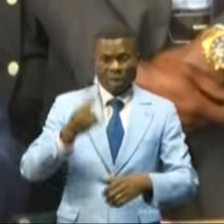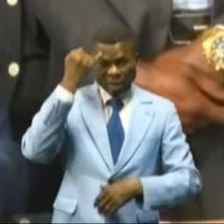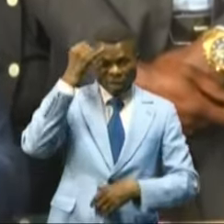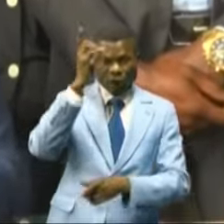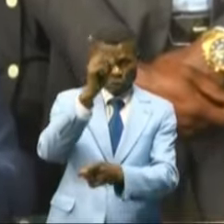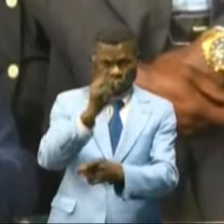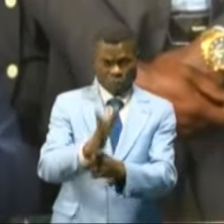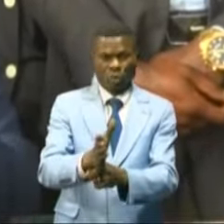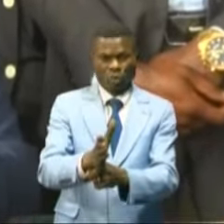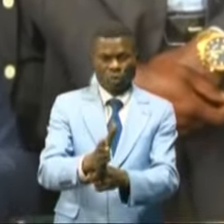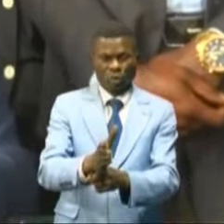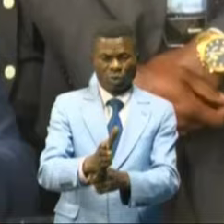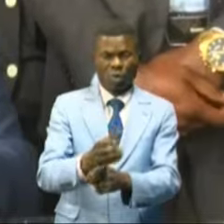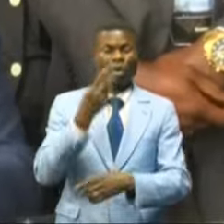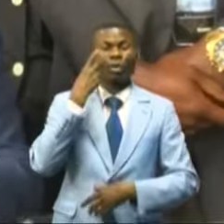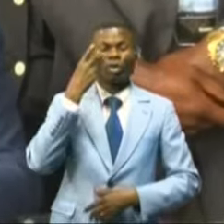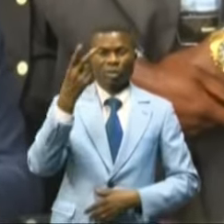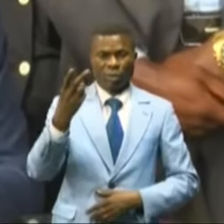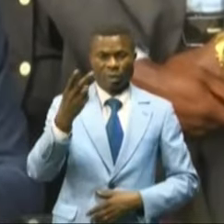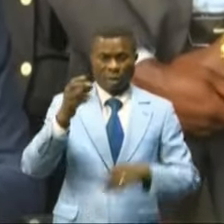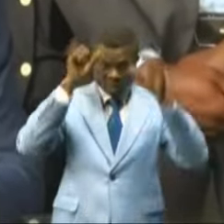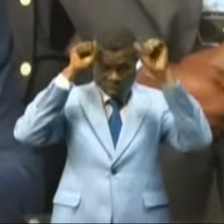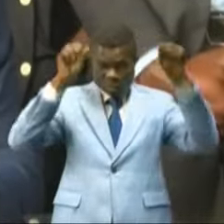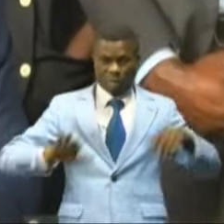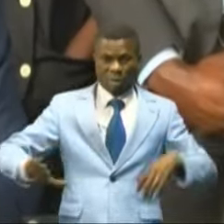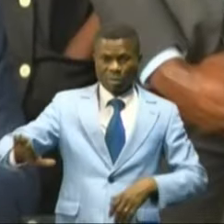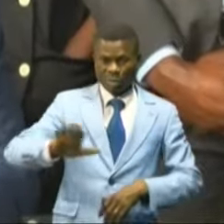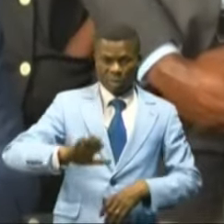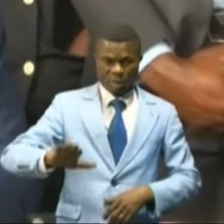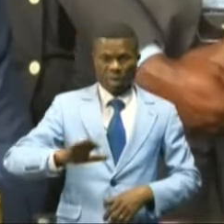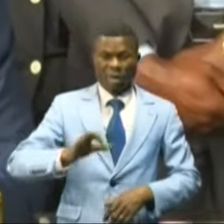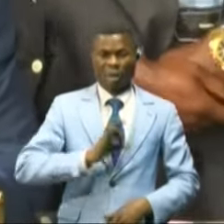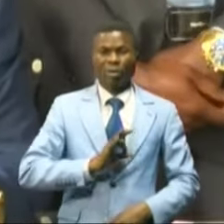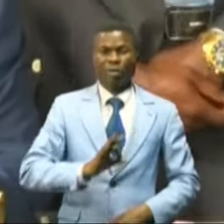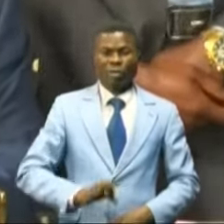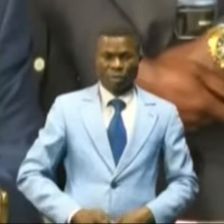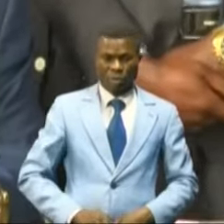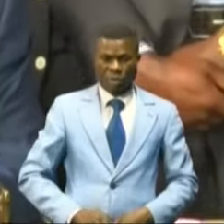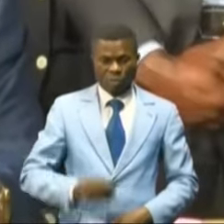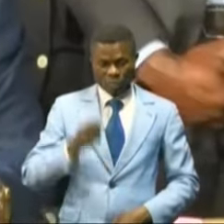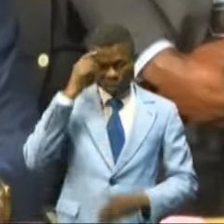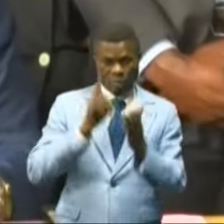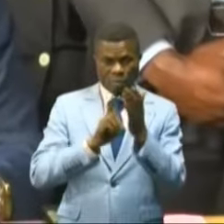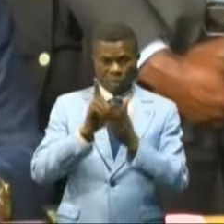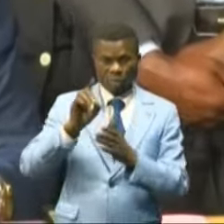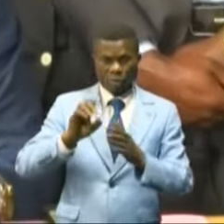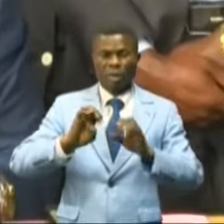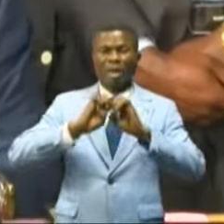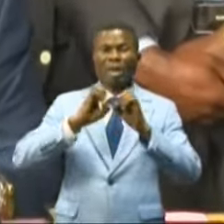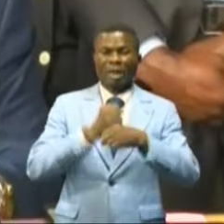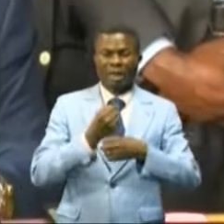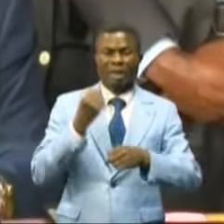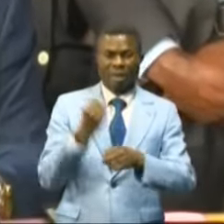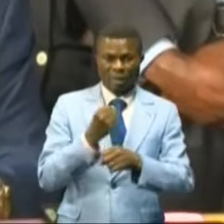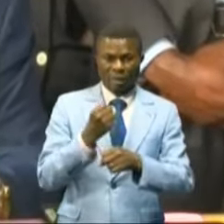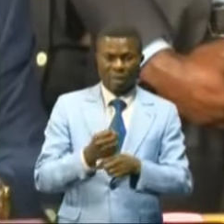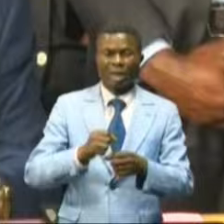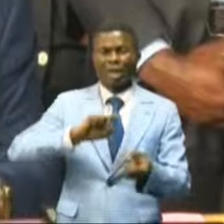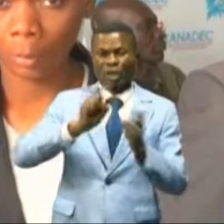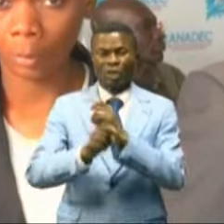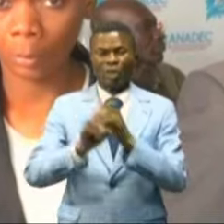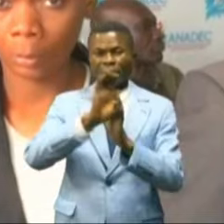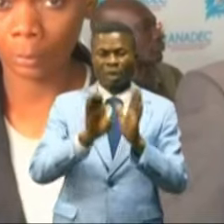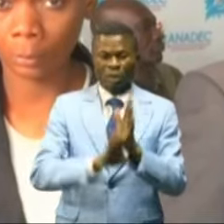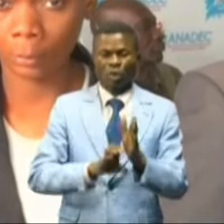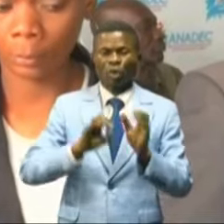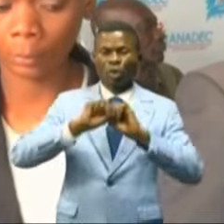ligne de la vision du président de la République sur le développement de l'entrepreneuriat et l'amélioration des